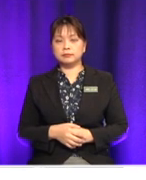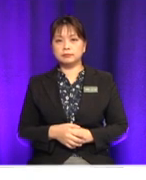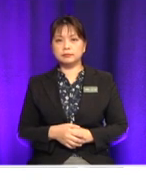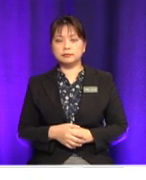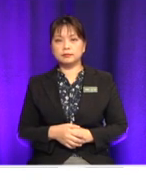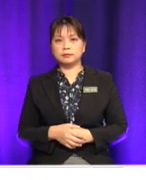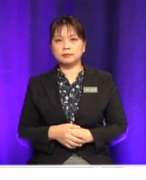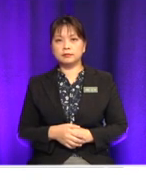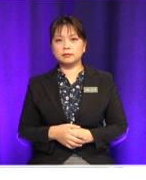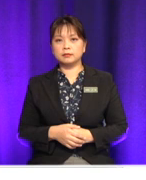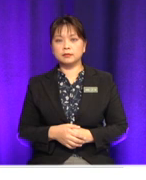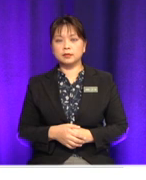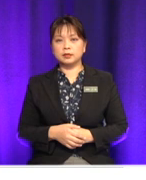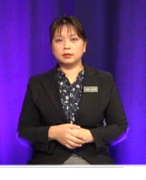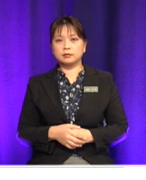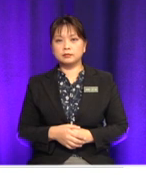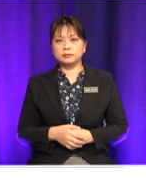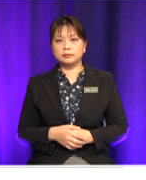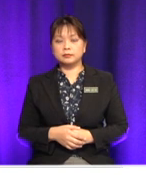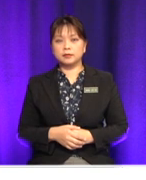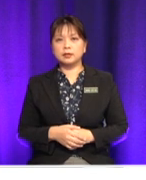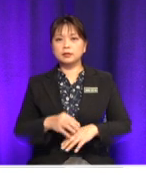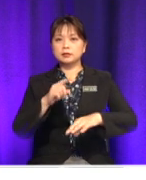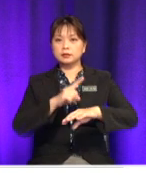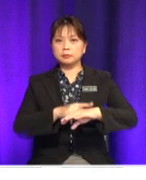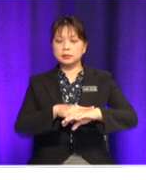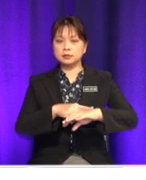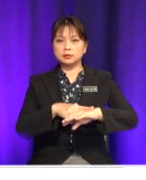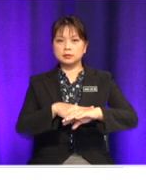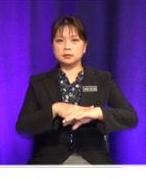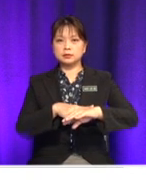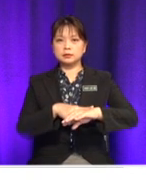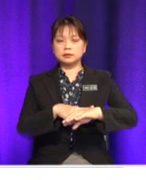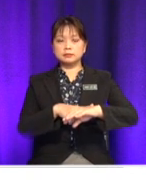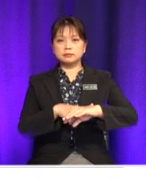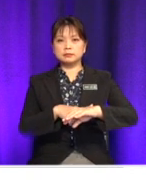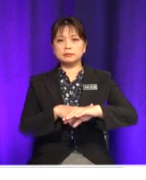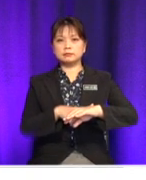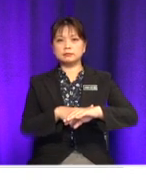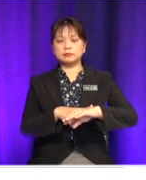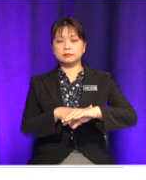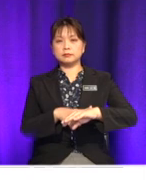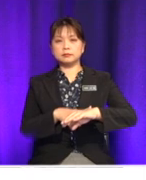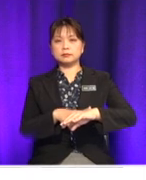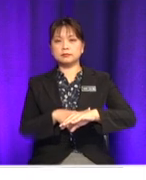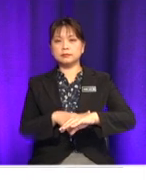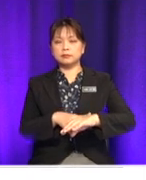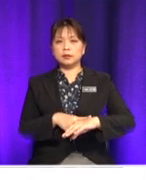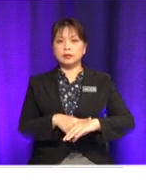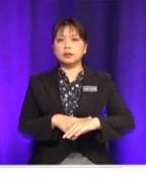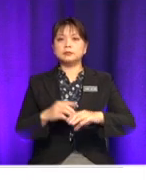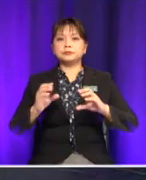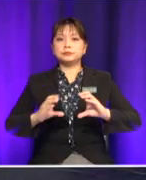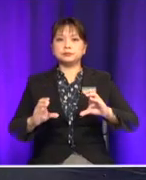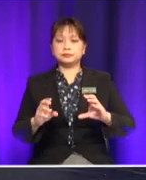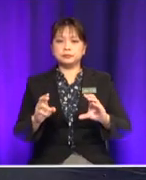10 stop dapatlah bacaan ya cara membaca